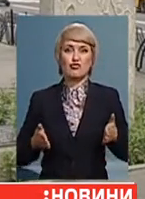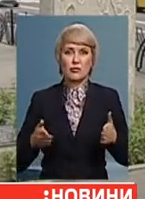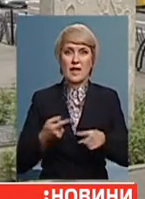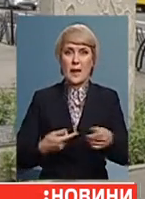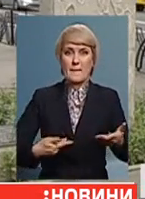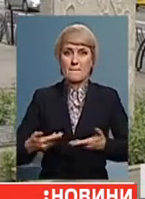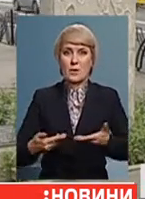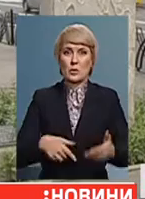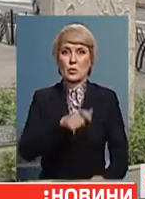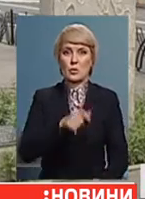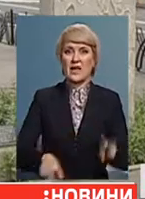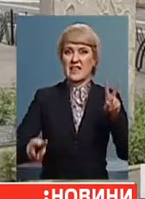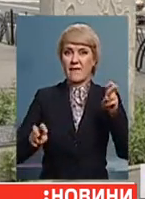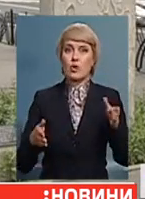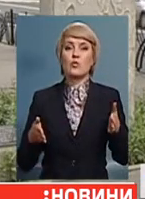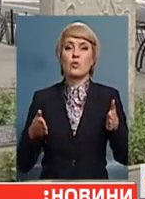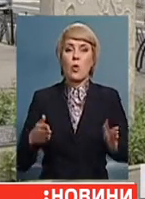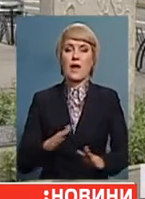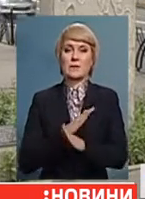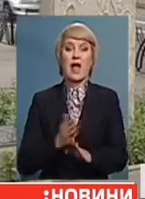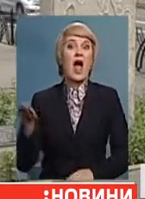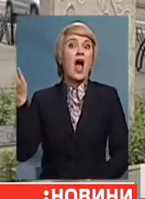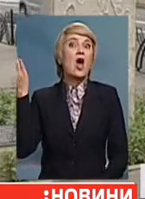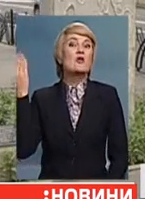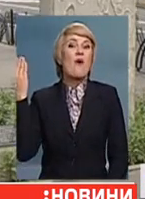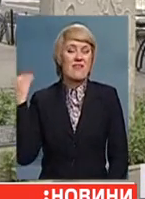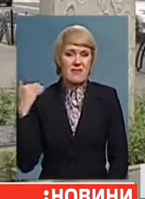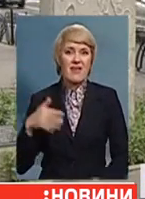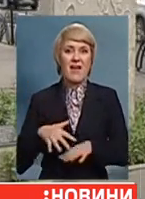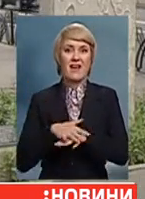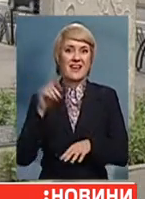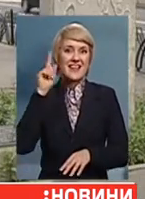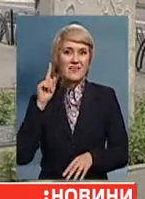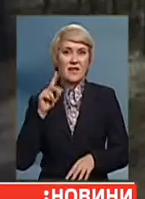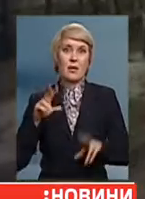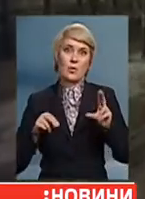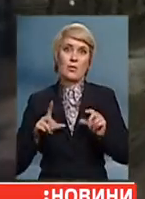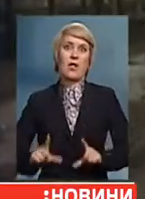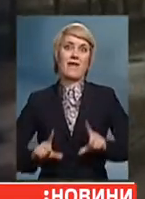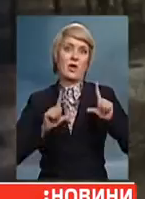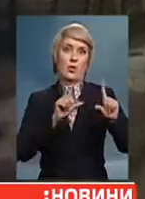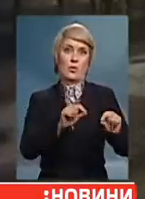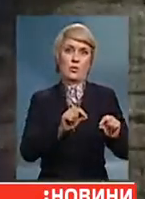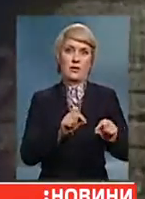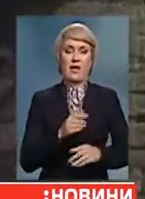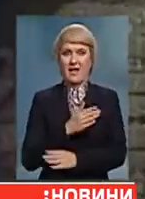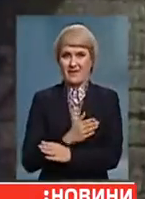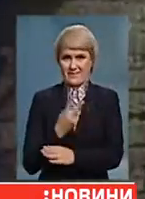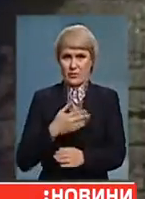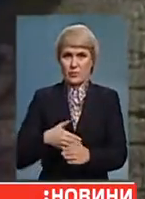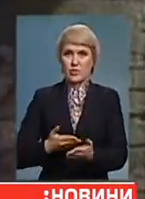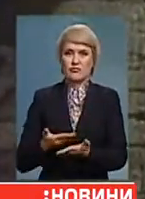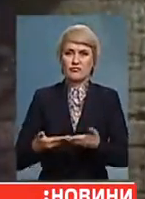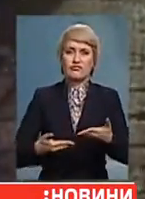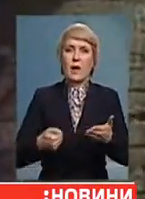люди, назвуть дорогою смерті. А тоді єврейська громада ще сподівалася, їх евакуюють. Від рогу двох вулиць люди йшли вперед,